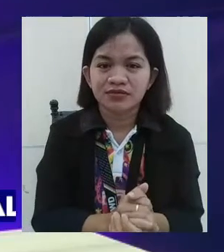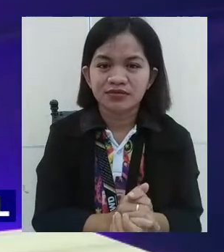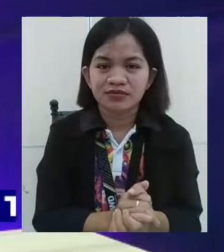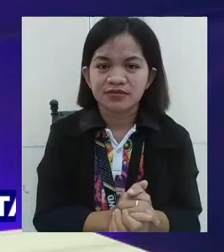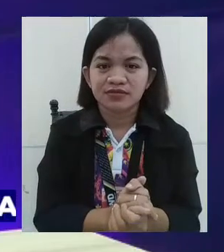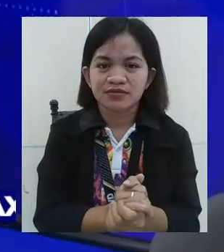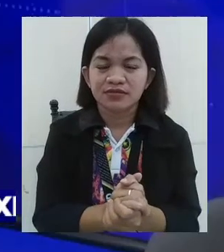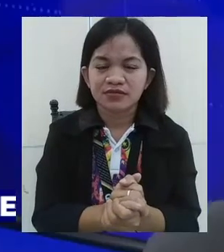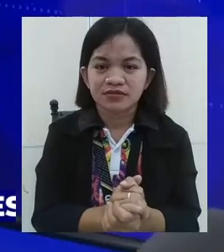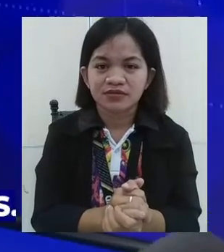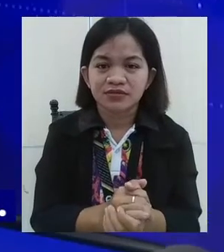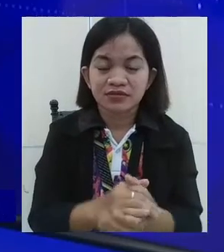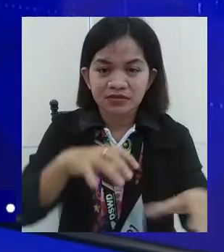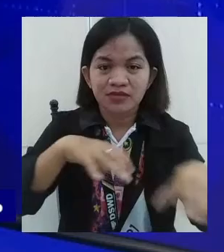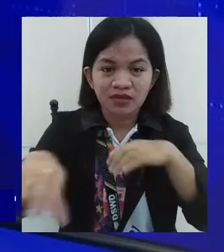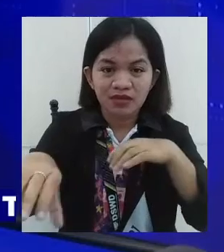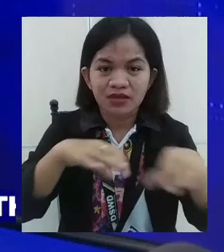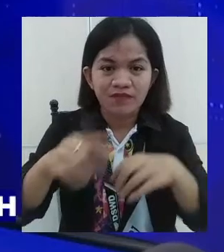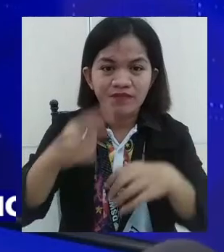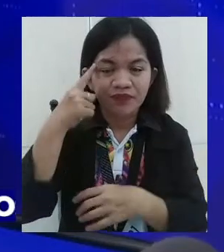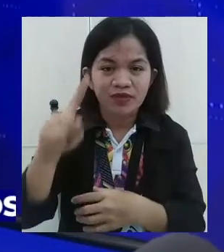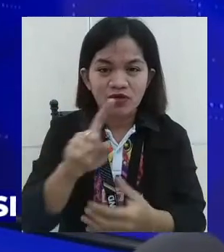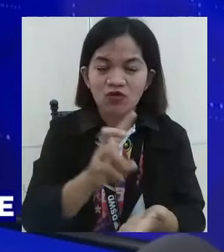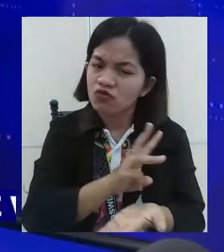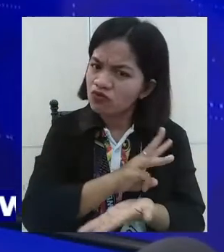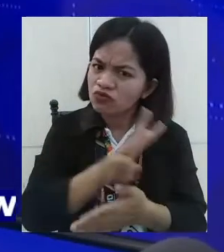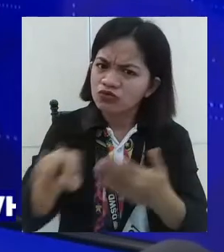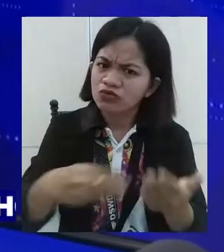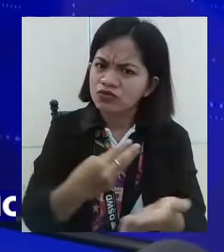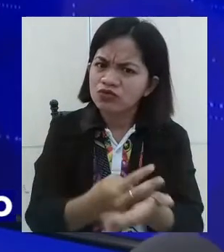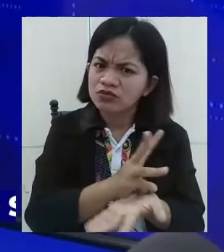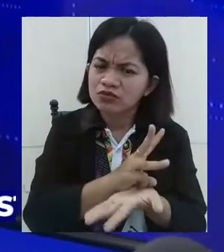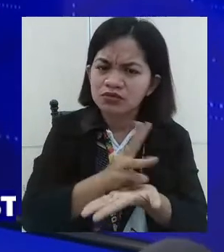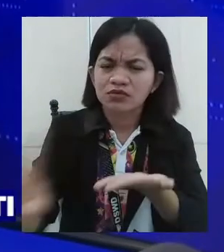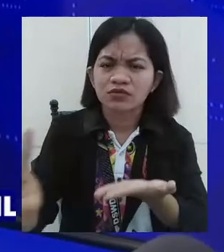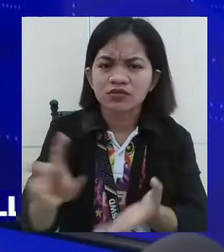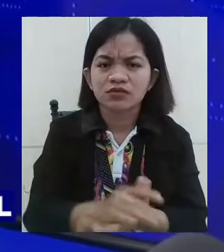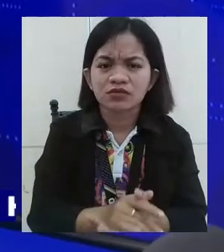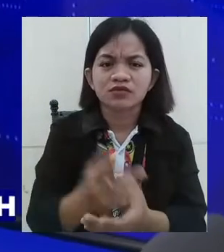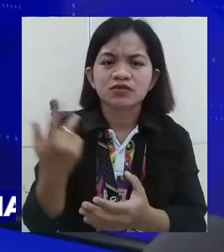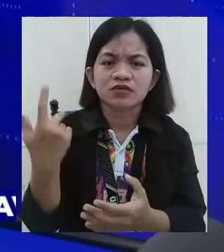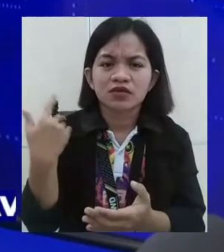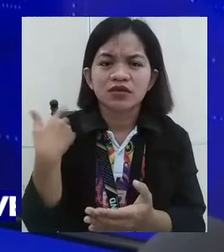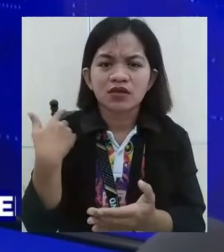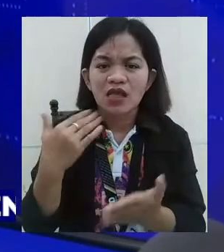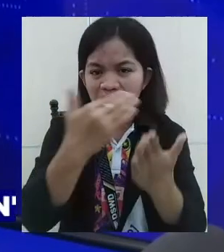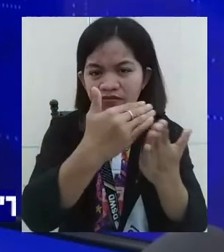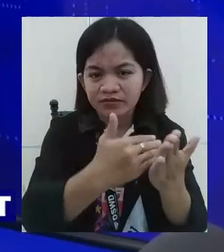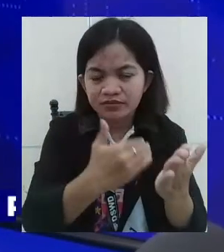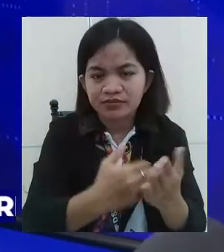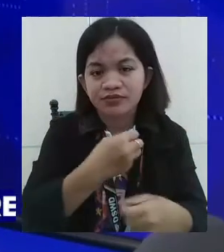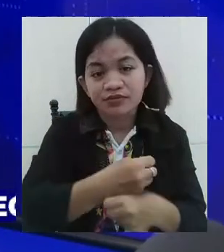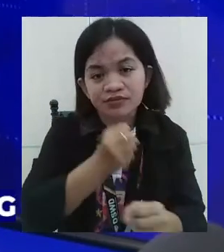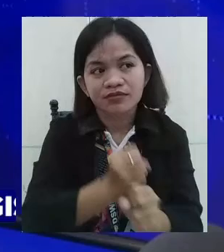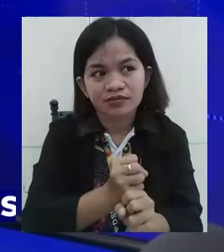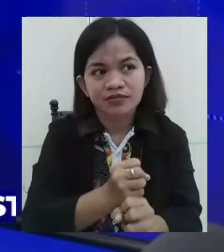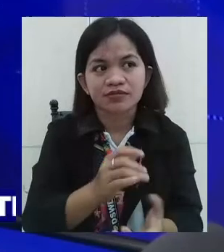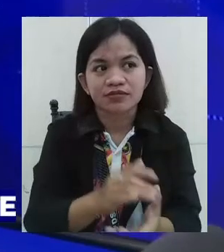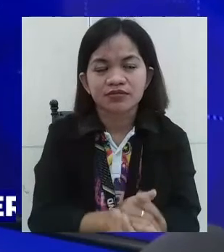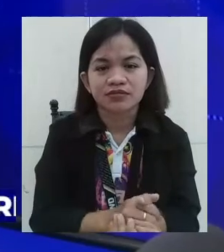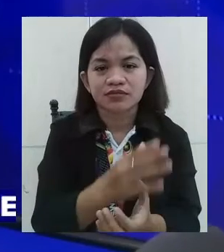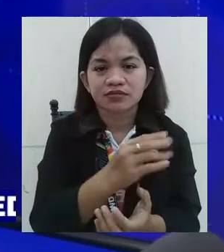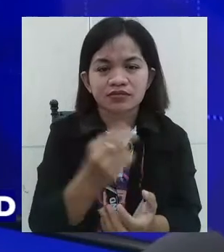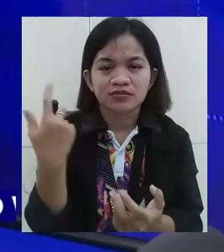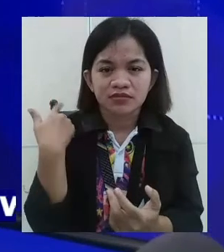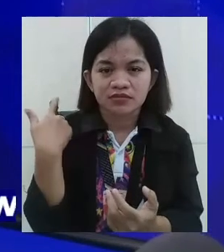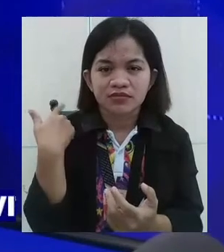activity for the whole week. But then again, may mga initial na drafts na tayo. Halimbawa, dahan-dahan,